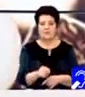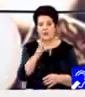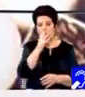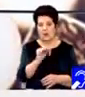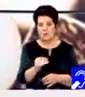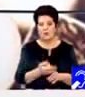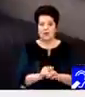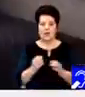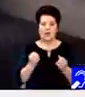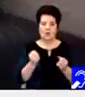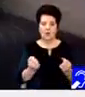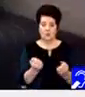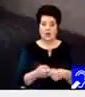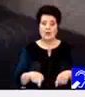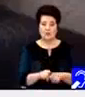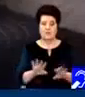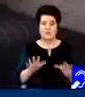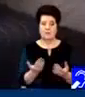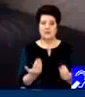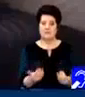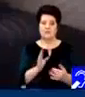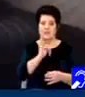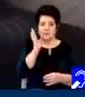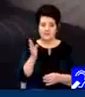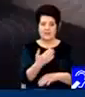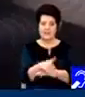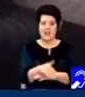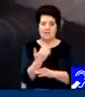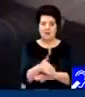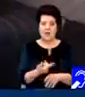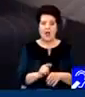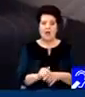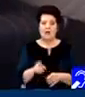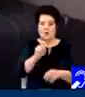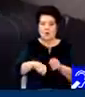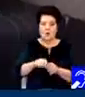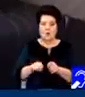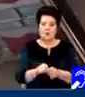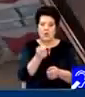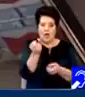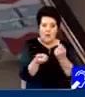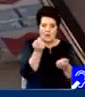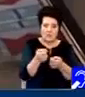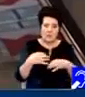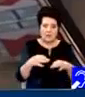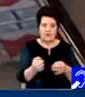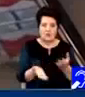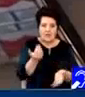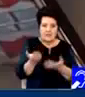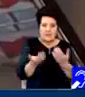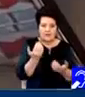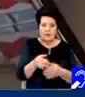microbuzului pe care îl conducea. Totul s-a întâmplat în această dimineață. La vamă, oamenii legii au efectuat un control amănunțit al mașinii și au